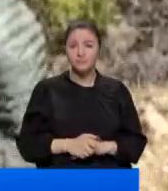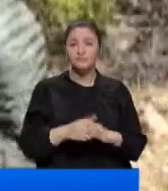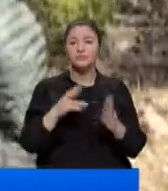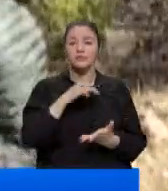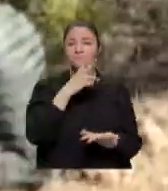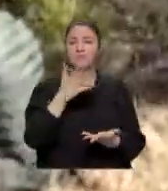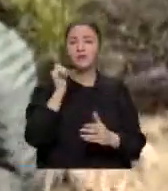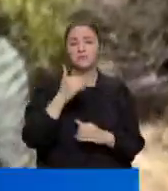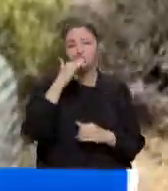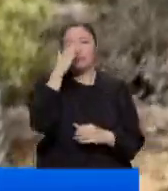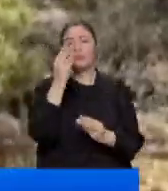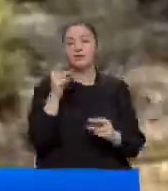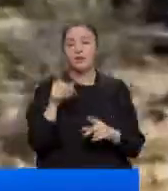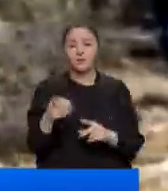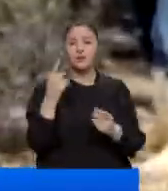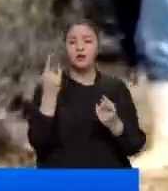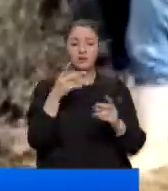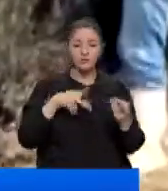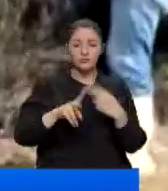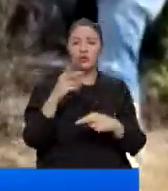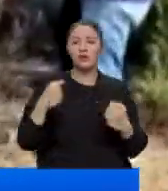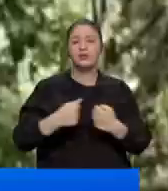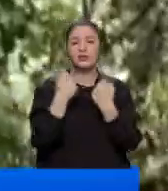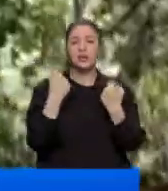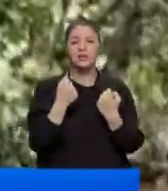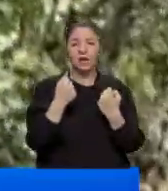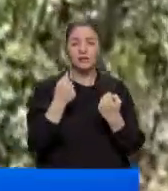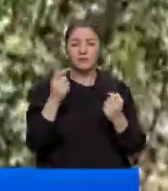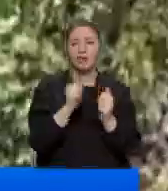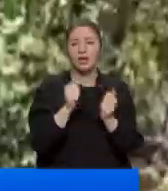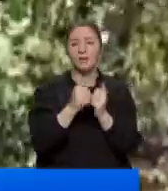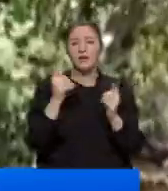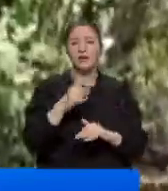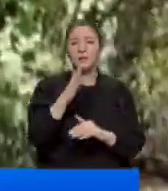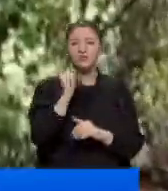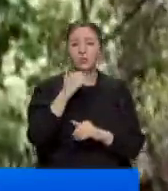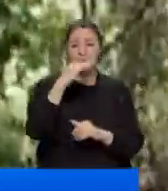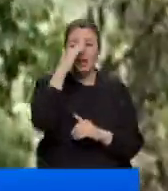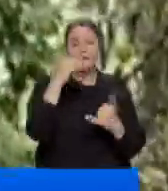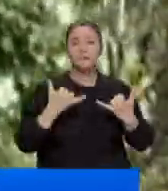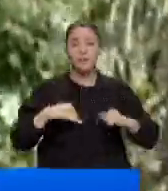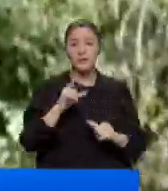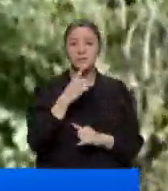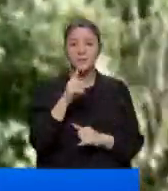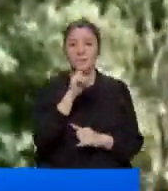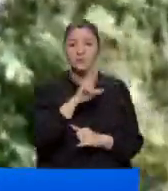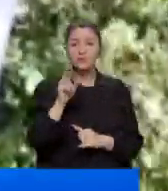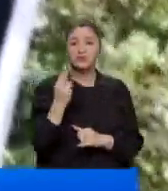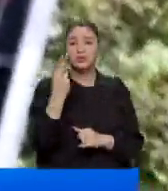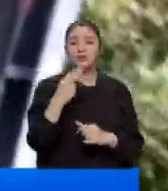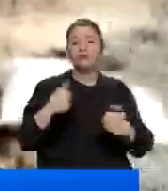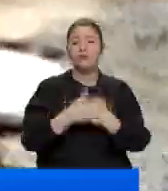Ne yazık ki her bayram olduğu gibi seyahat hareketliliği kazaları da beraberinde getirdi. 5 günlük bayram tatilinde 1707